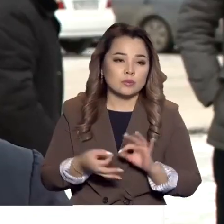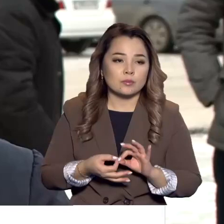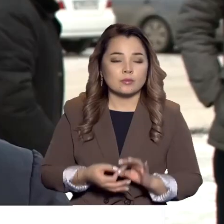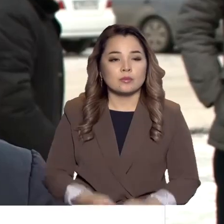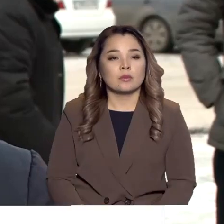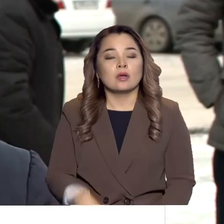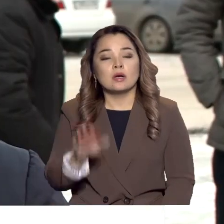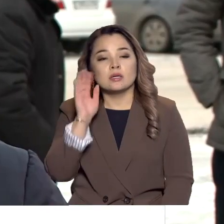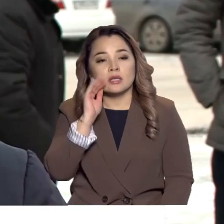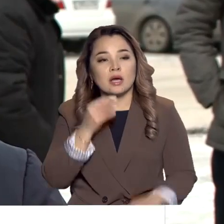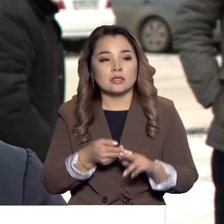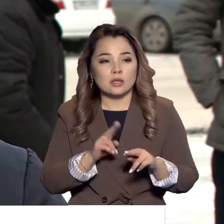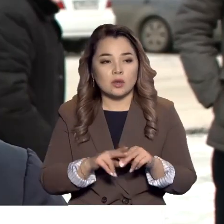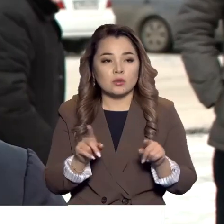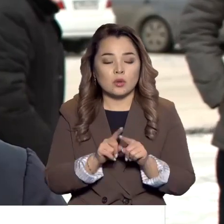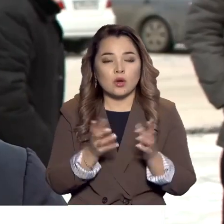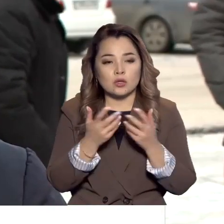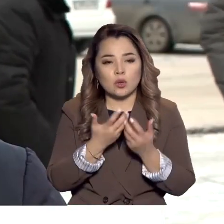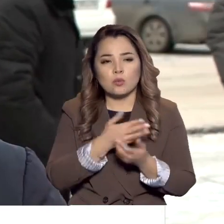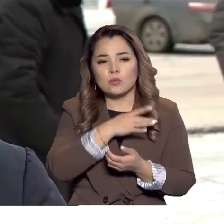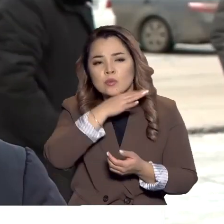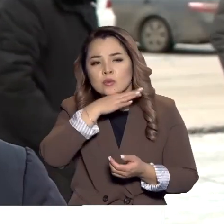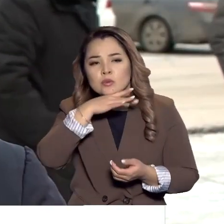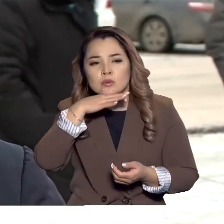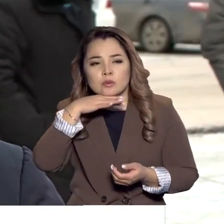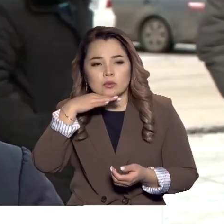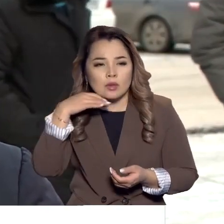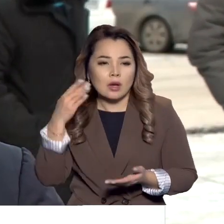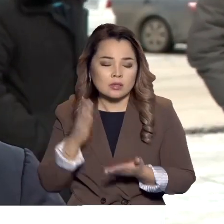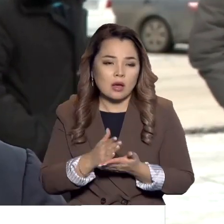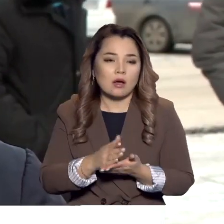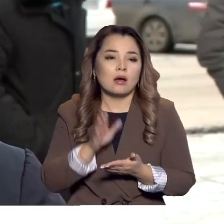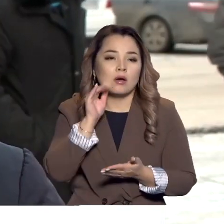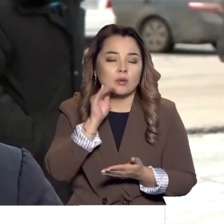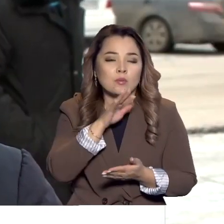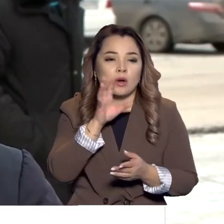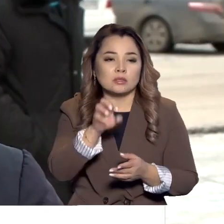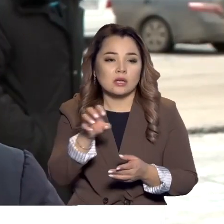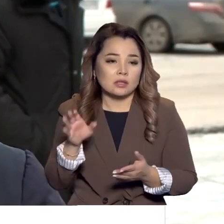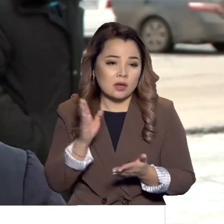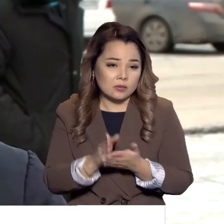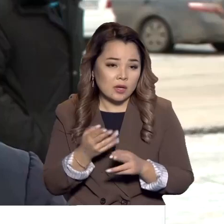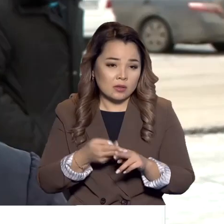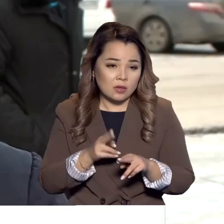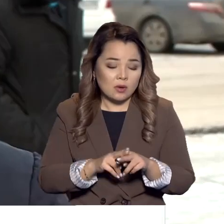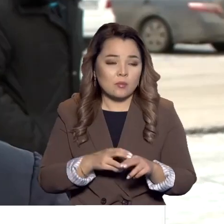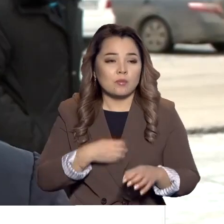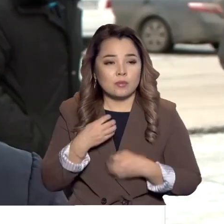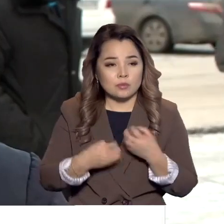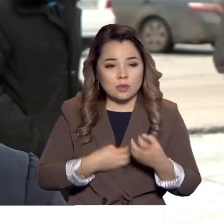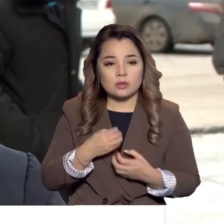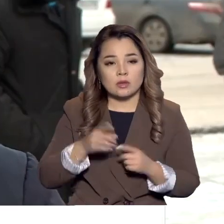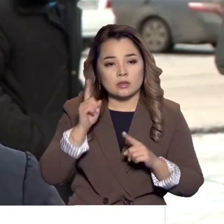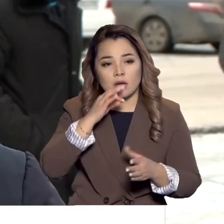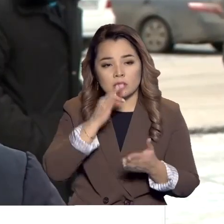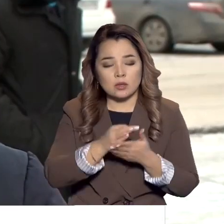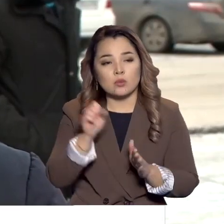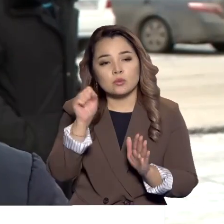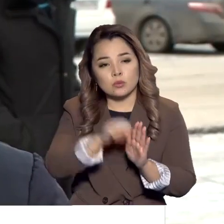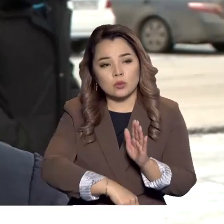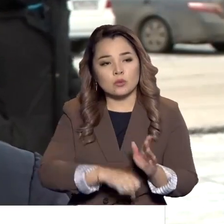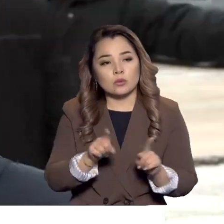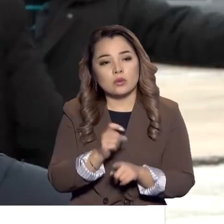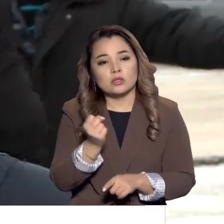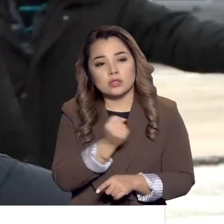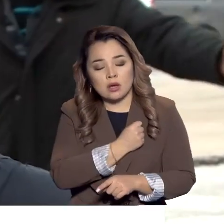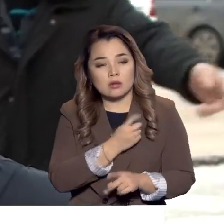Енді иттердің енді саны жоқ, біреулердің мойнында қарғалау болады, біреулердің мойнында қарғалау болмайды. Енді оны өлтіріп тастауға да